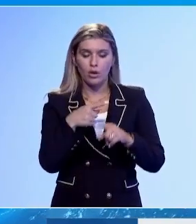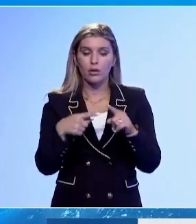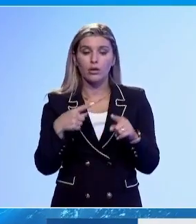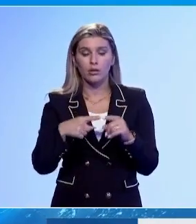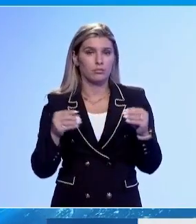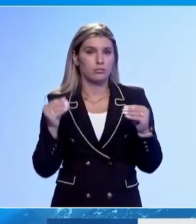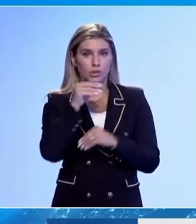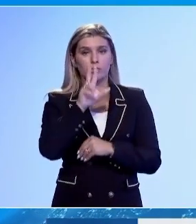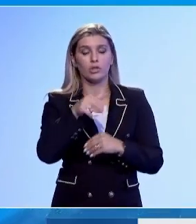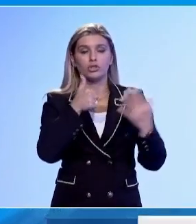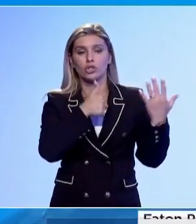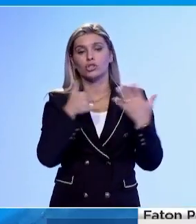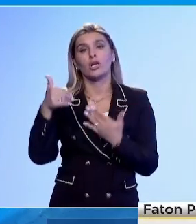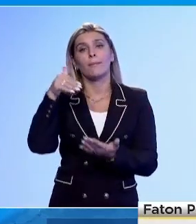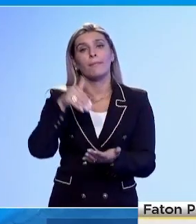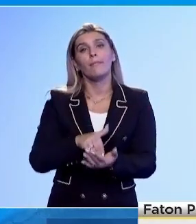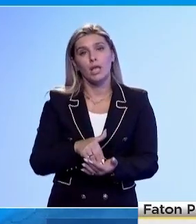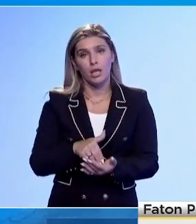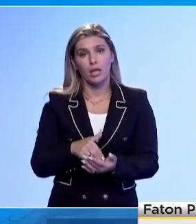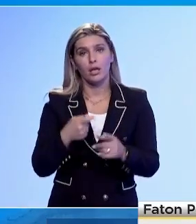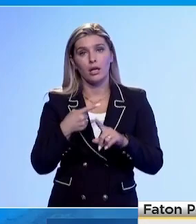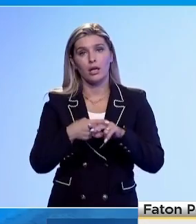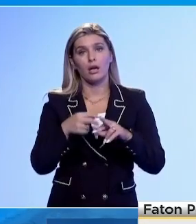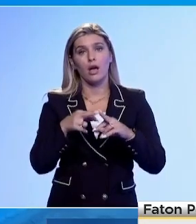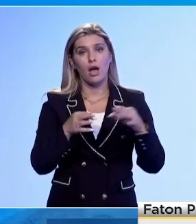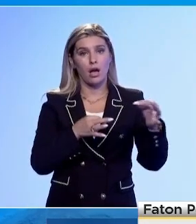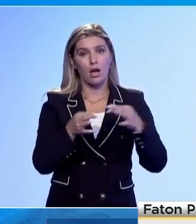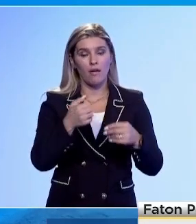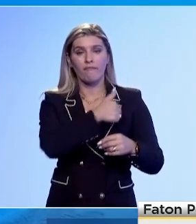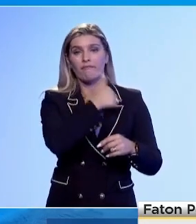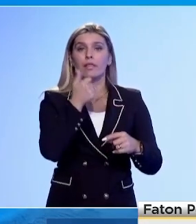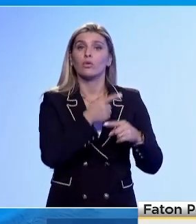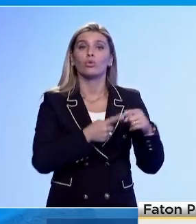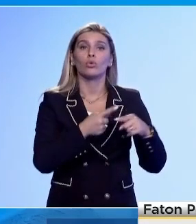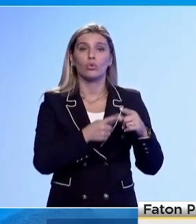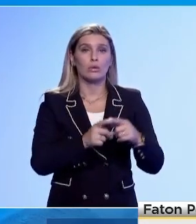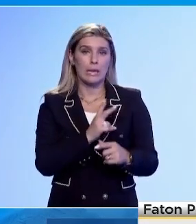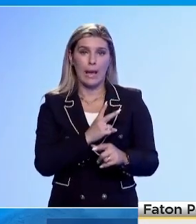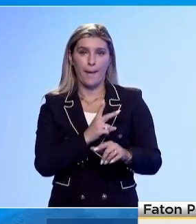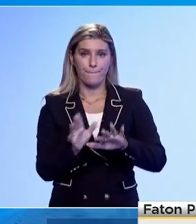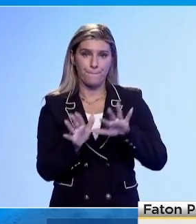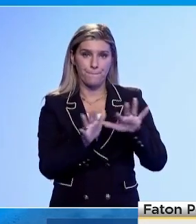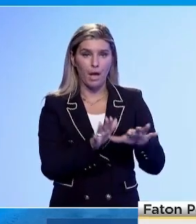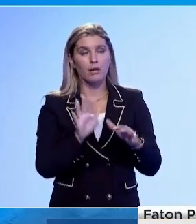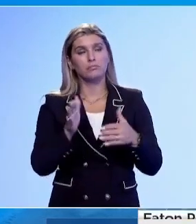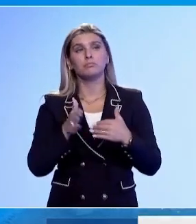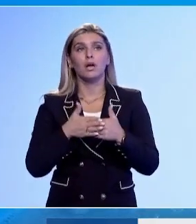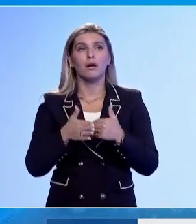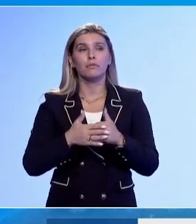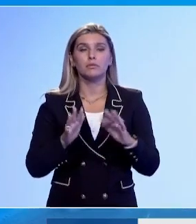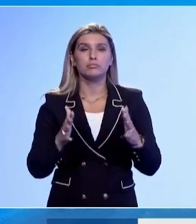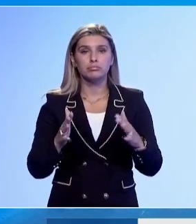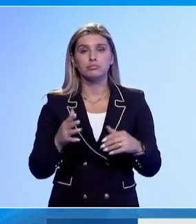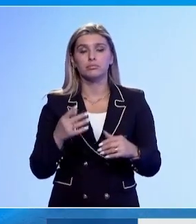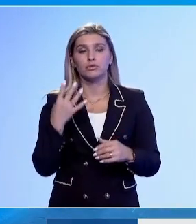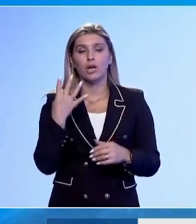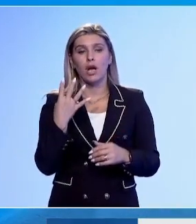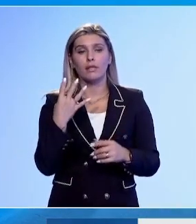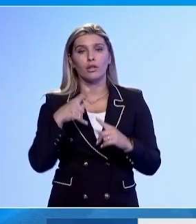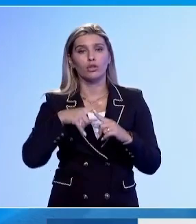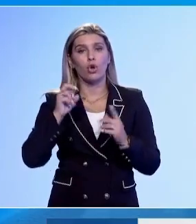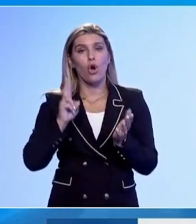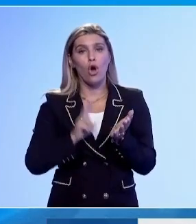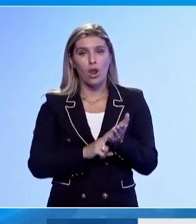66.000 hektar janë të mbjellur vetëm me grur. Niveli i rendimentit dykon cilët afer 4 ton për